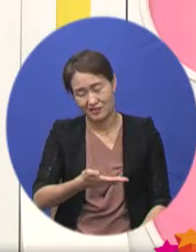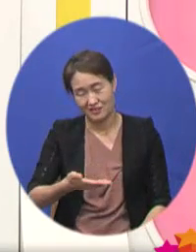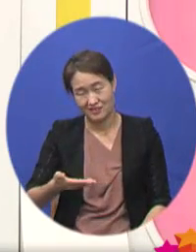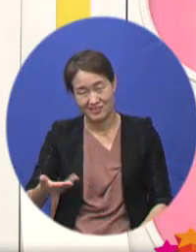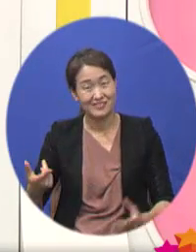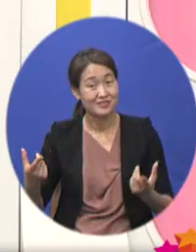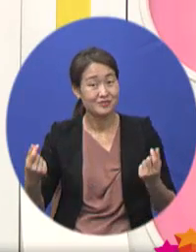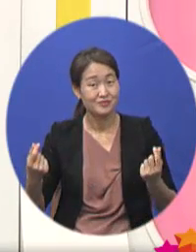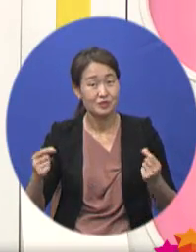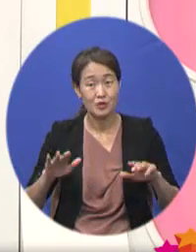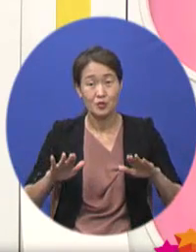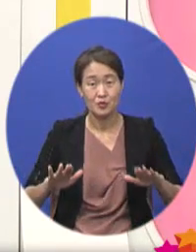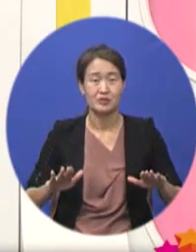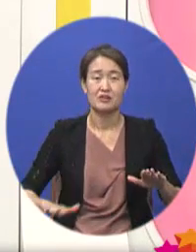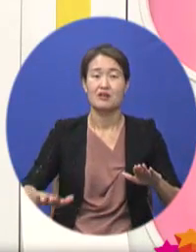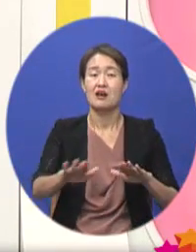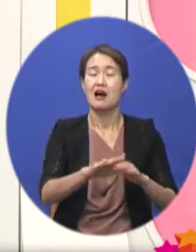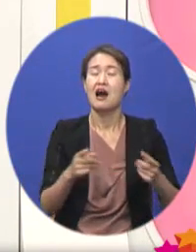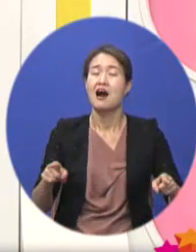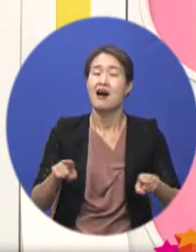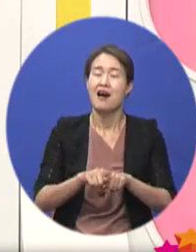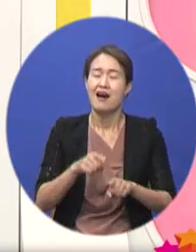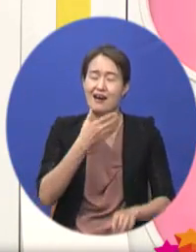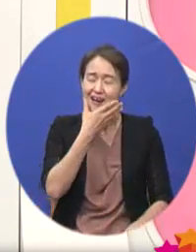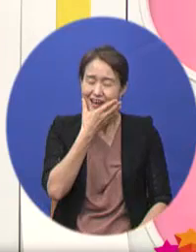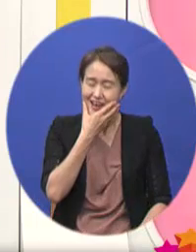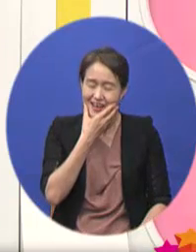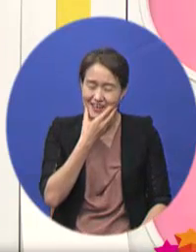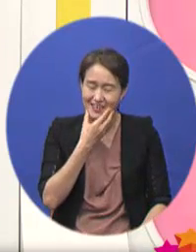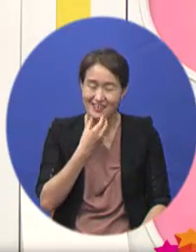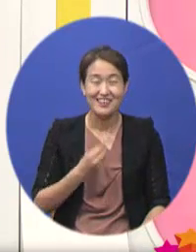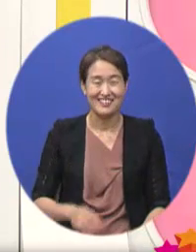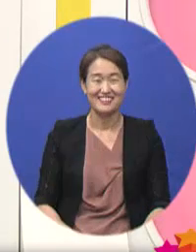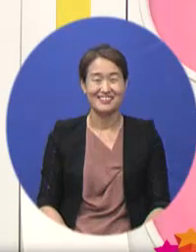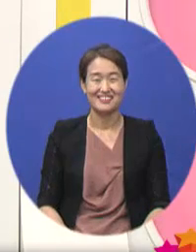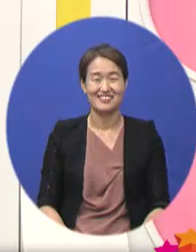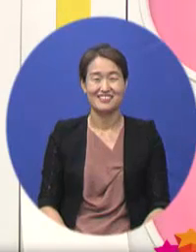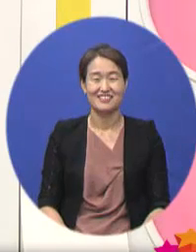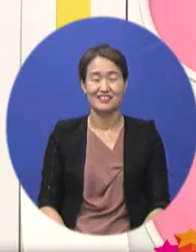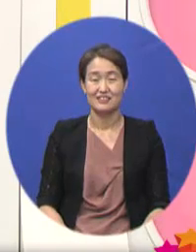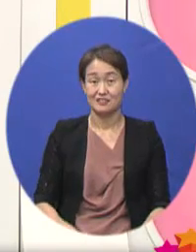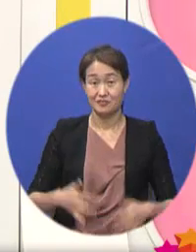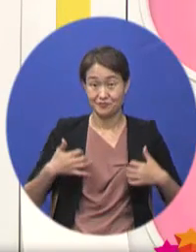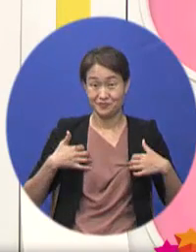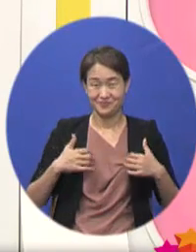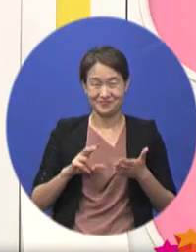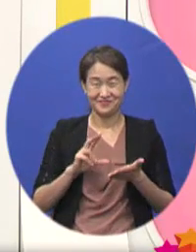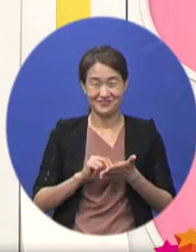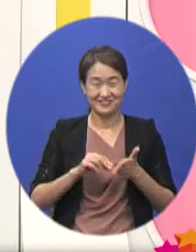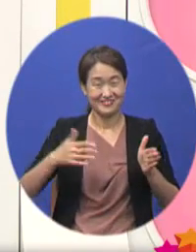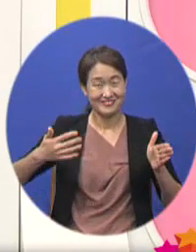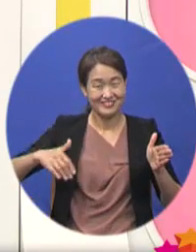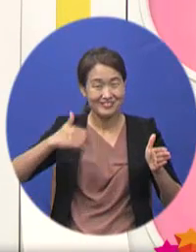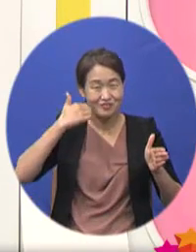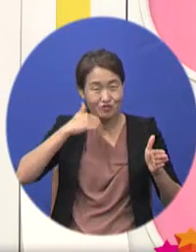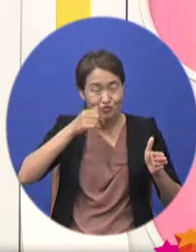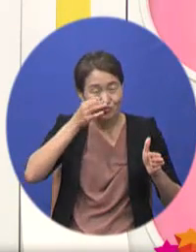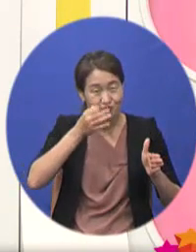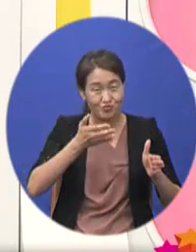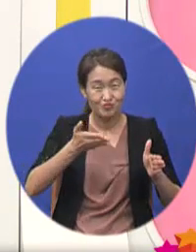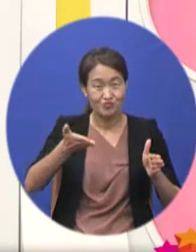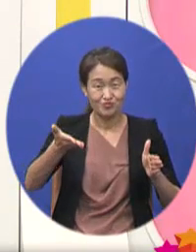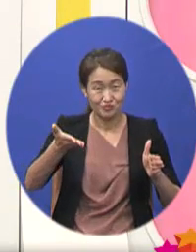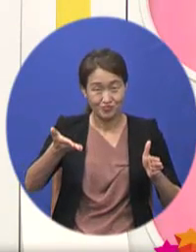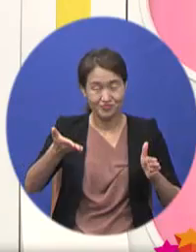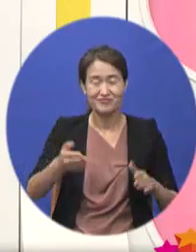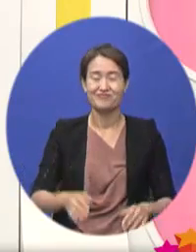그렇죠. 네. 네. 네. 오늘 여러분들과 함께 해서 너무너무 행복합니다. 예. 네. 자. 아, 또 퀴즈 안 보신 분들이 계세요. 아, 그랬죠. 예, 힐링푸드 퀴즈 네.